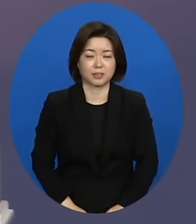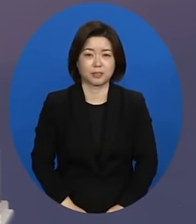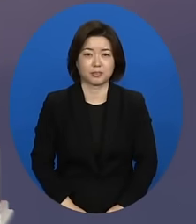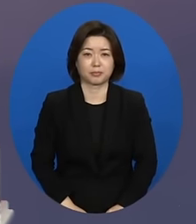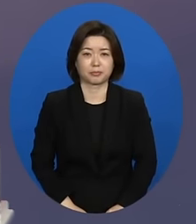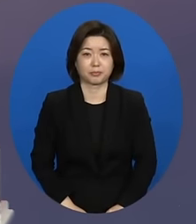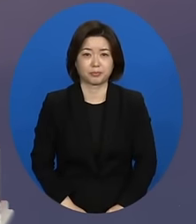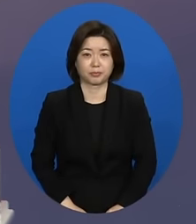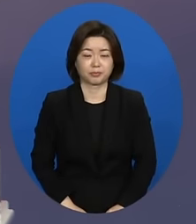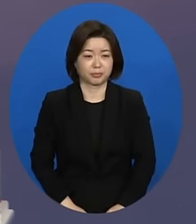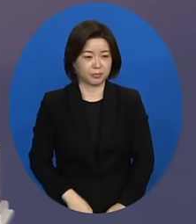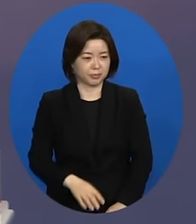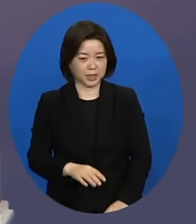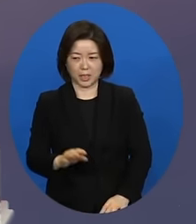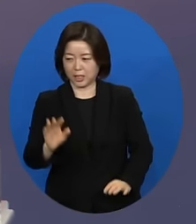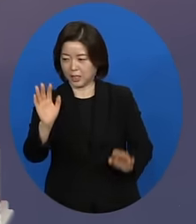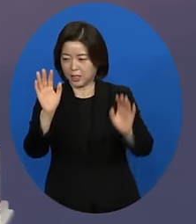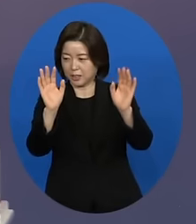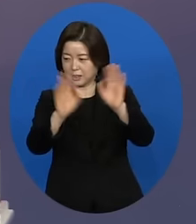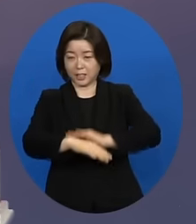아, 이렇게 말하면 안 되지.